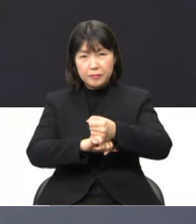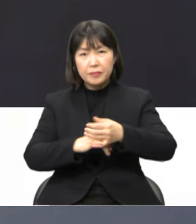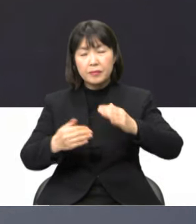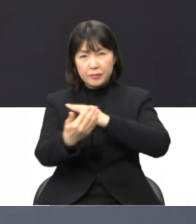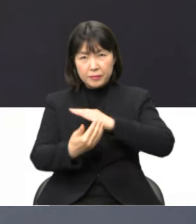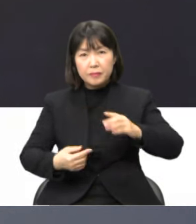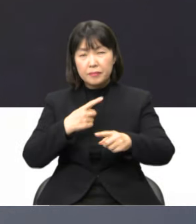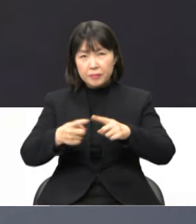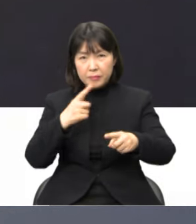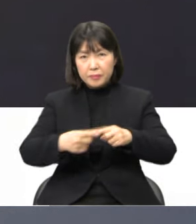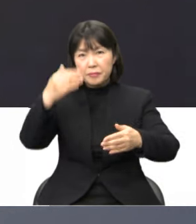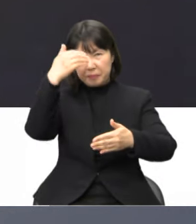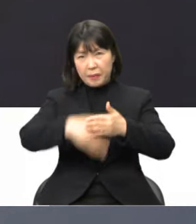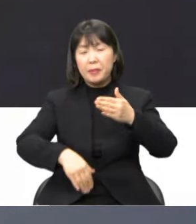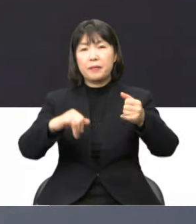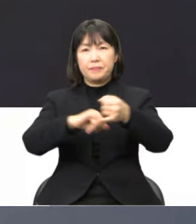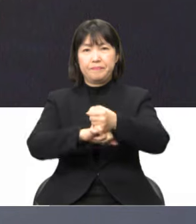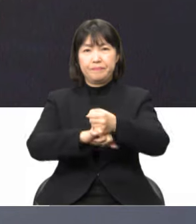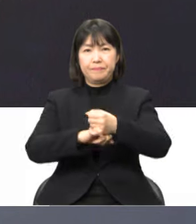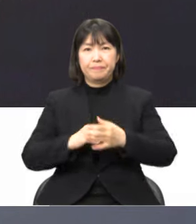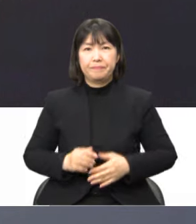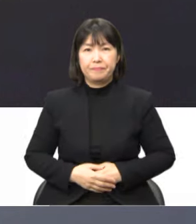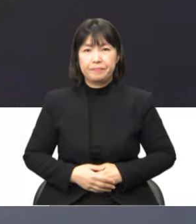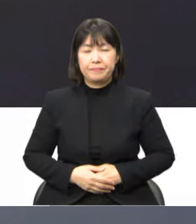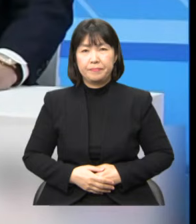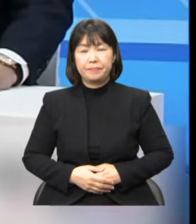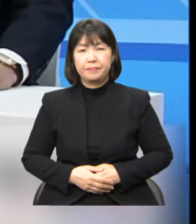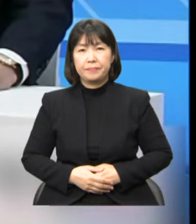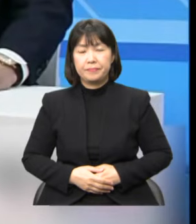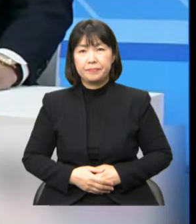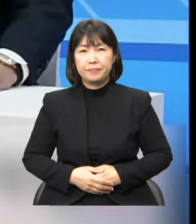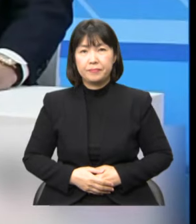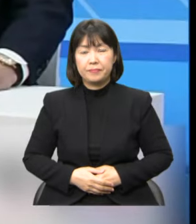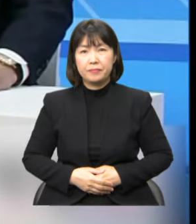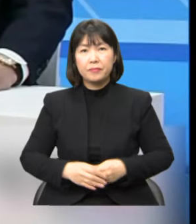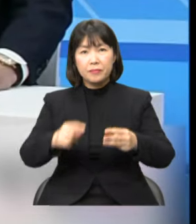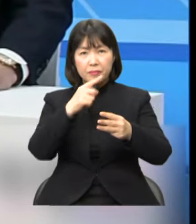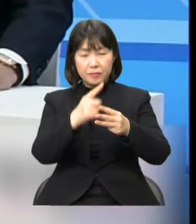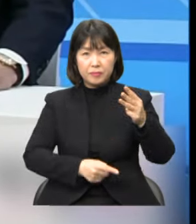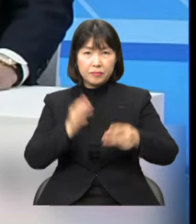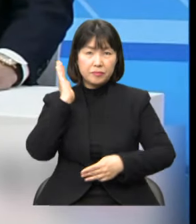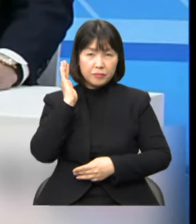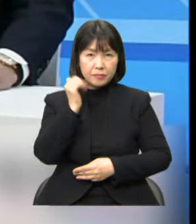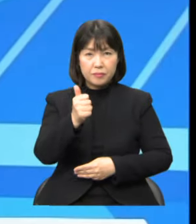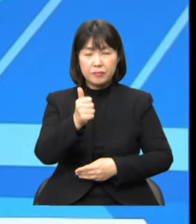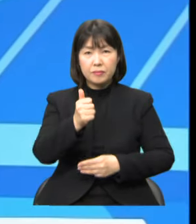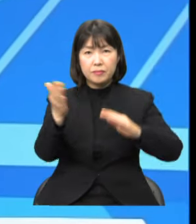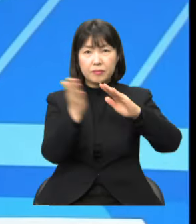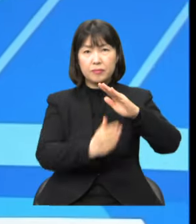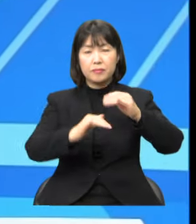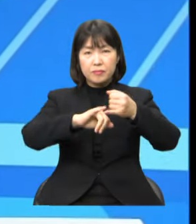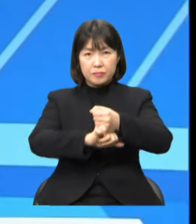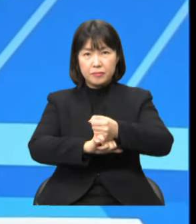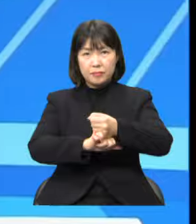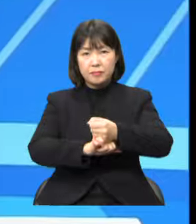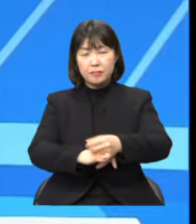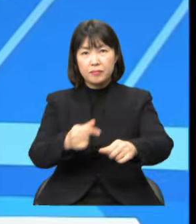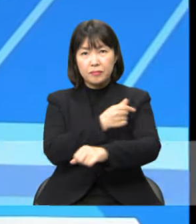줄을 어 이정윤 기자의 보도입니다 윤석열 대통령의 주요 공약인 GTX